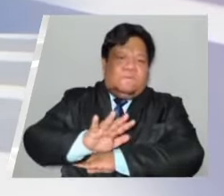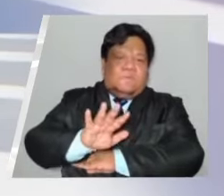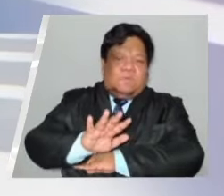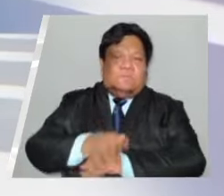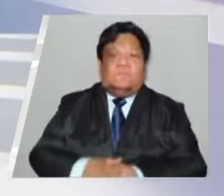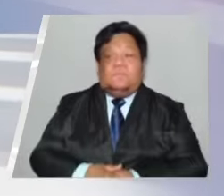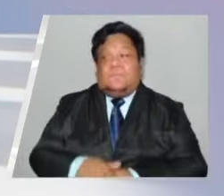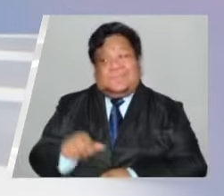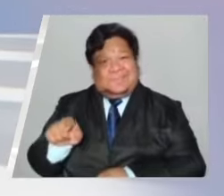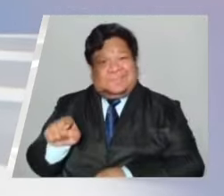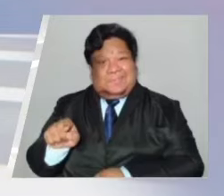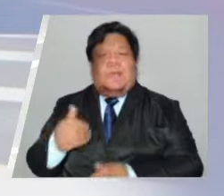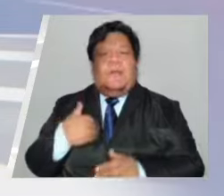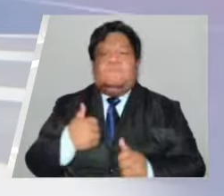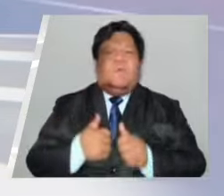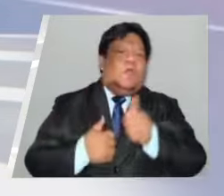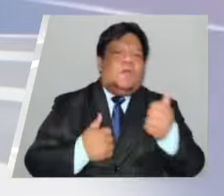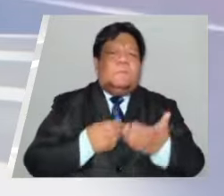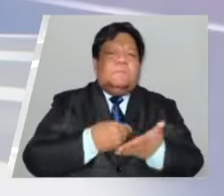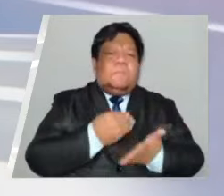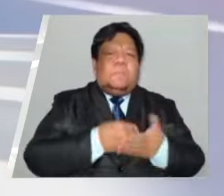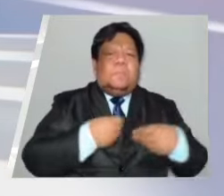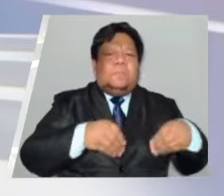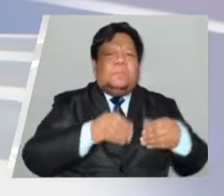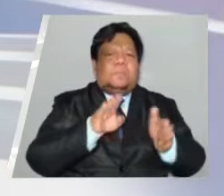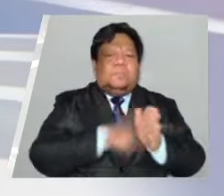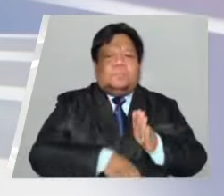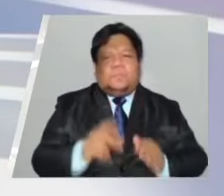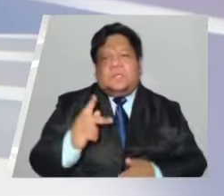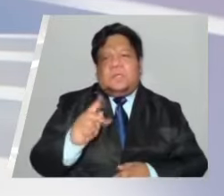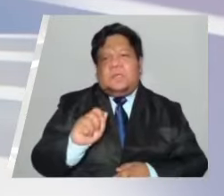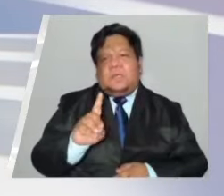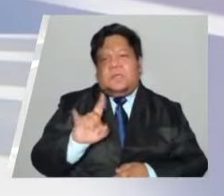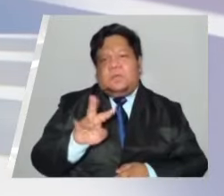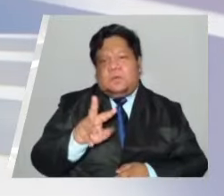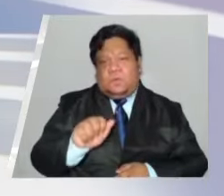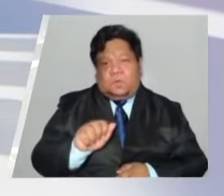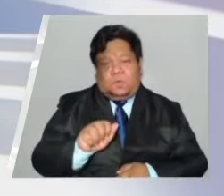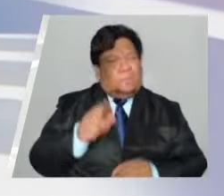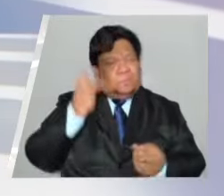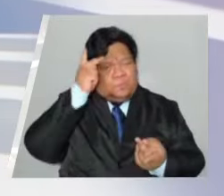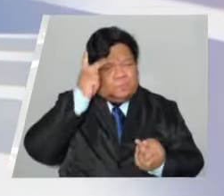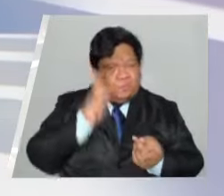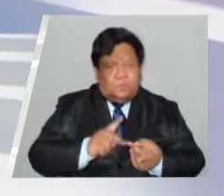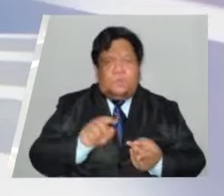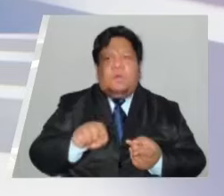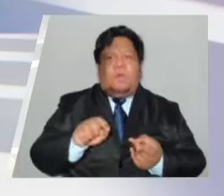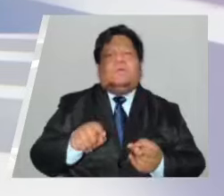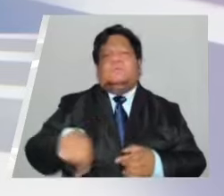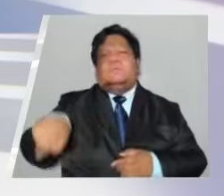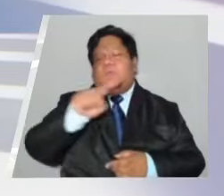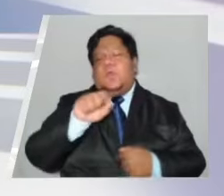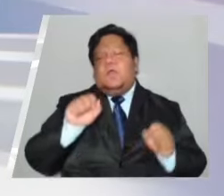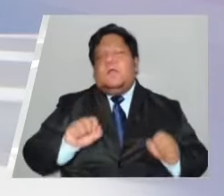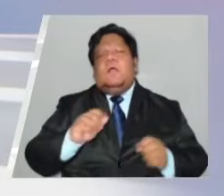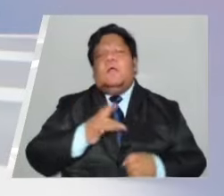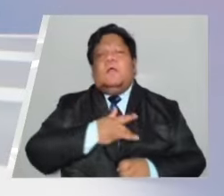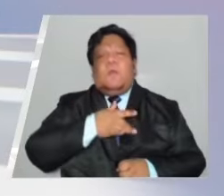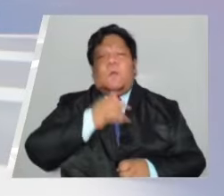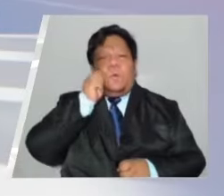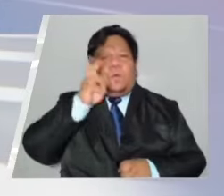makakabili ng murang bigas sa mga Kadiwa Centers. Layon daw ng programa na maramdaman ng mga mamimili ang pagbaba ng presyo ng